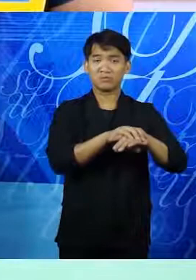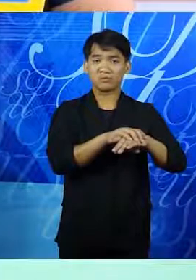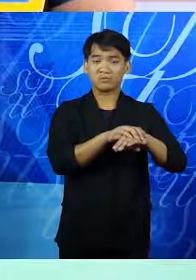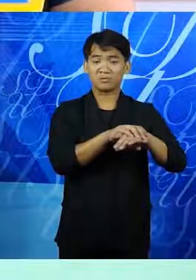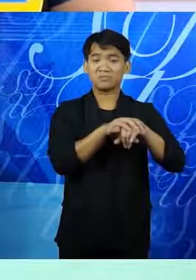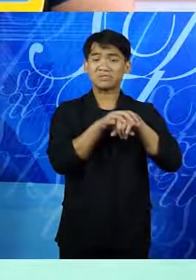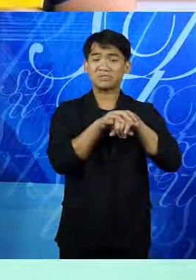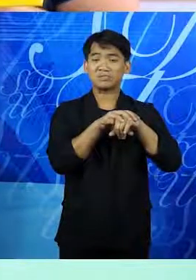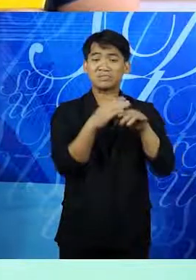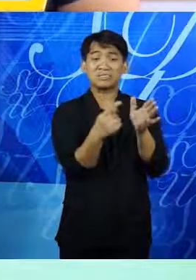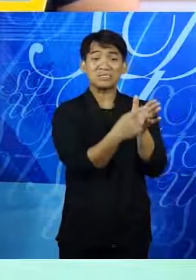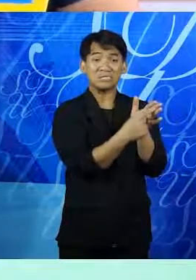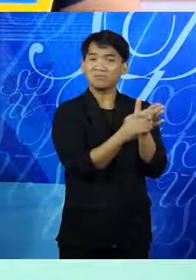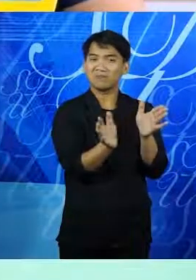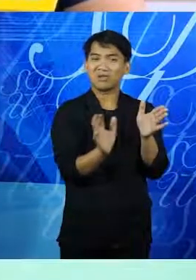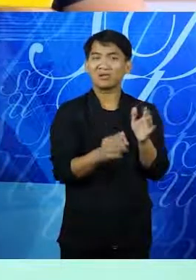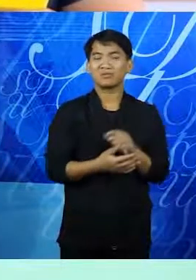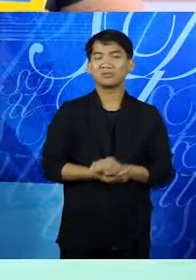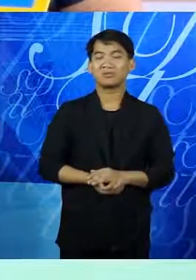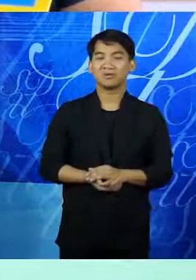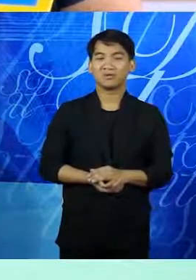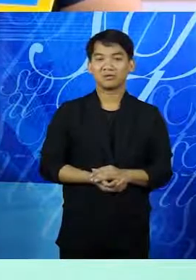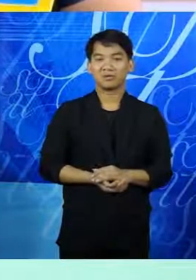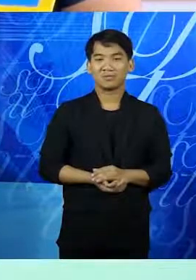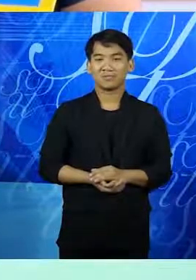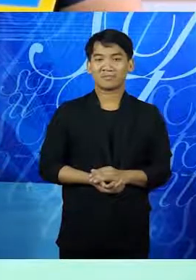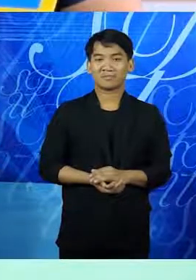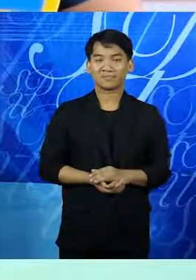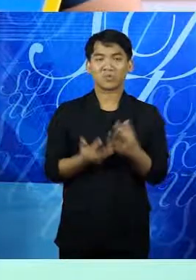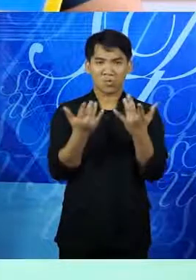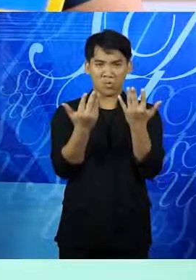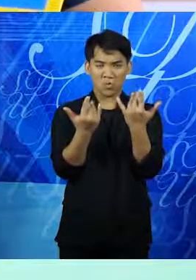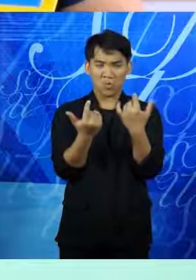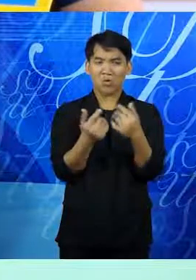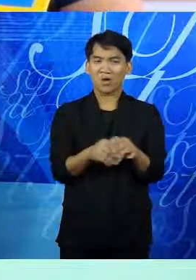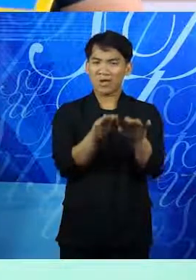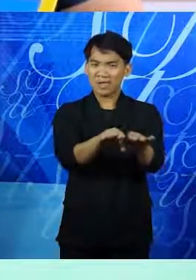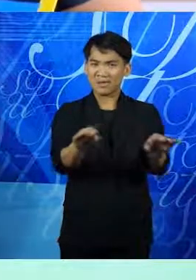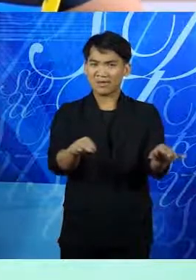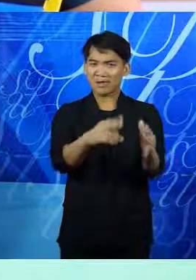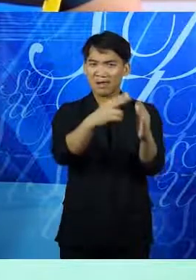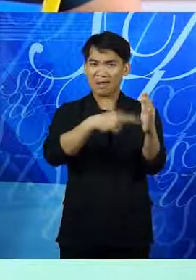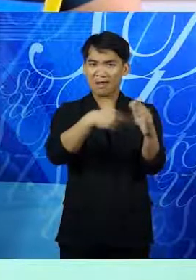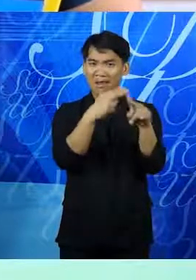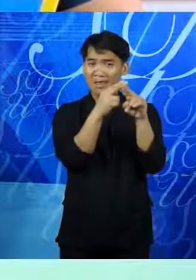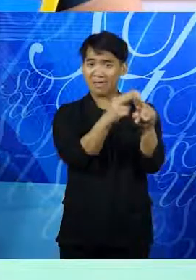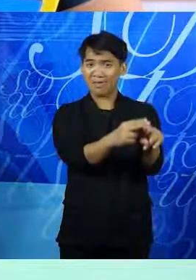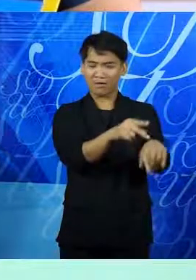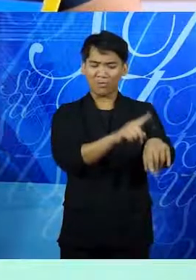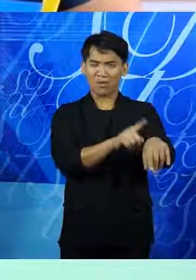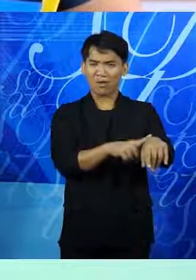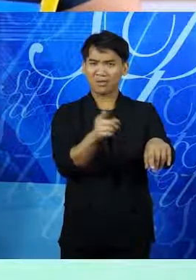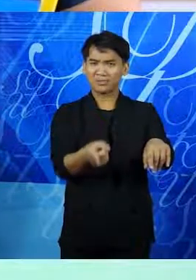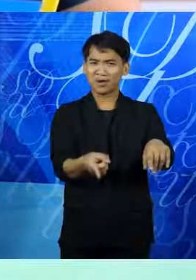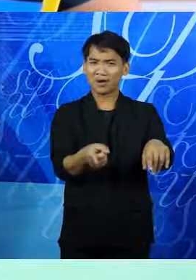นี้แล้วนะคะแล้วก็รอเวลาให้เด็กอ่านเองแม้ว่าจะช้านิดนึงนะคะแต่ว่าคุณ